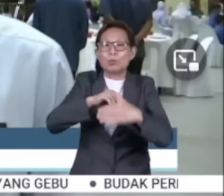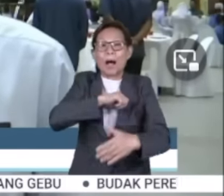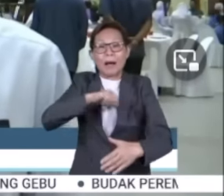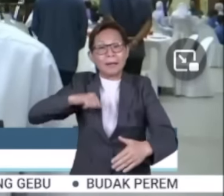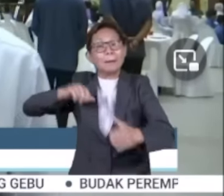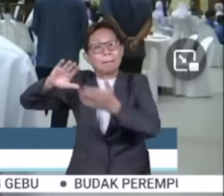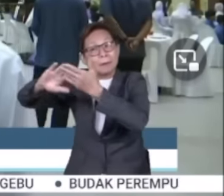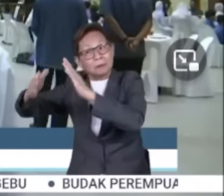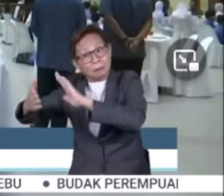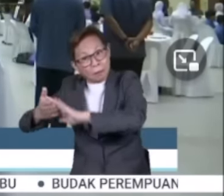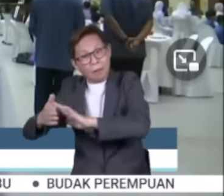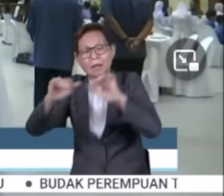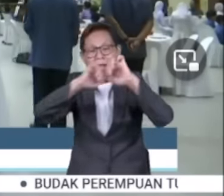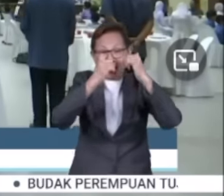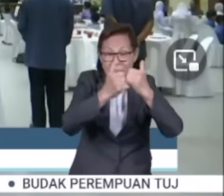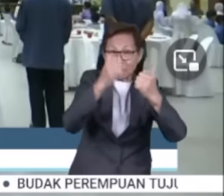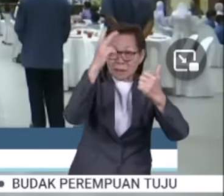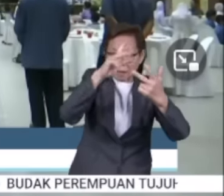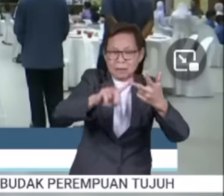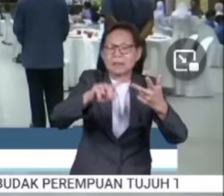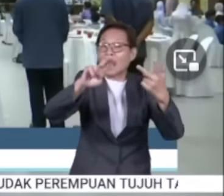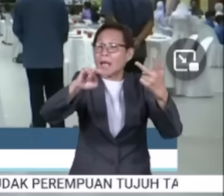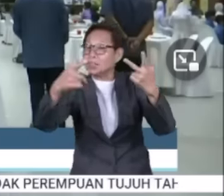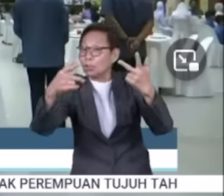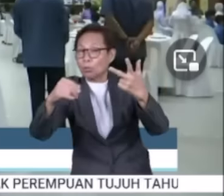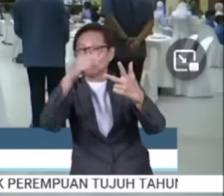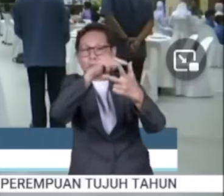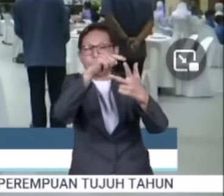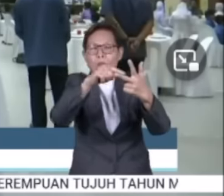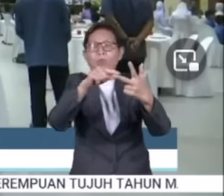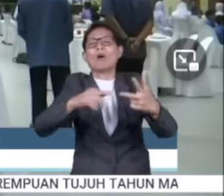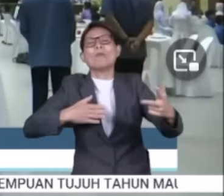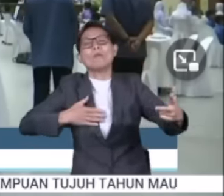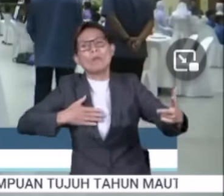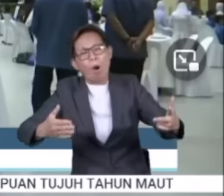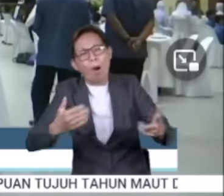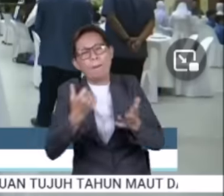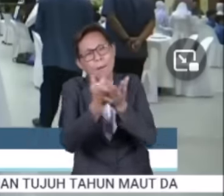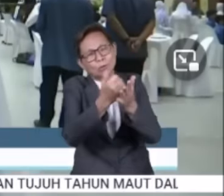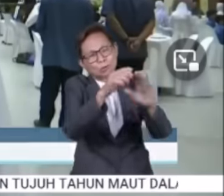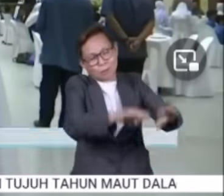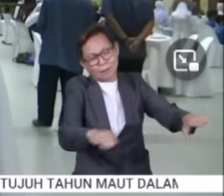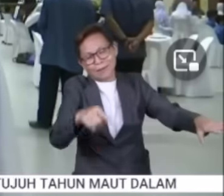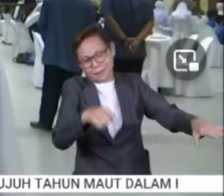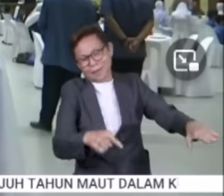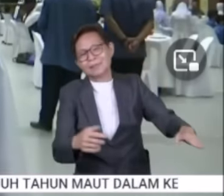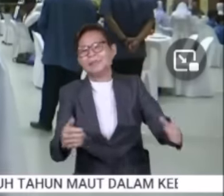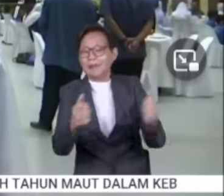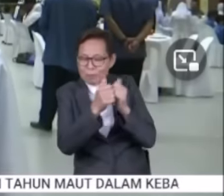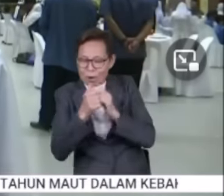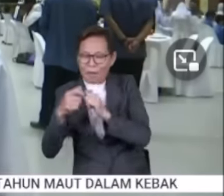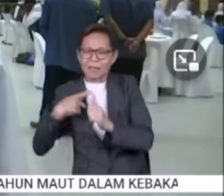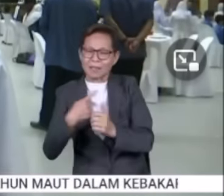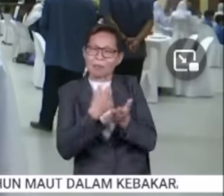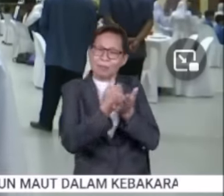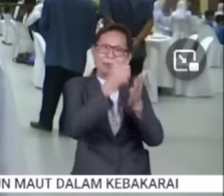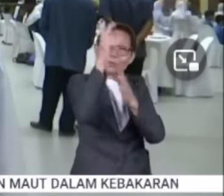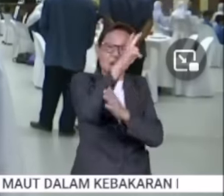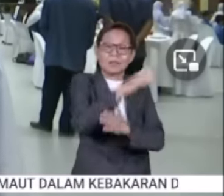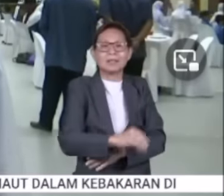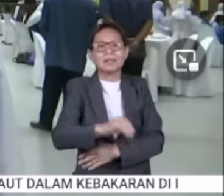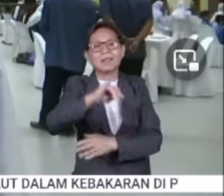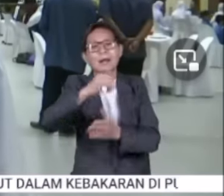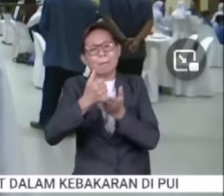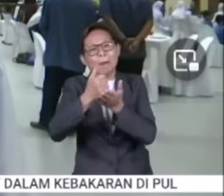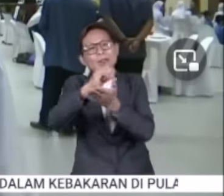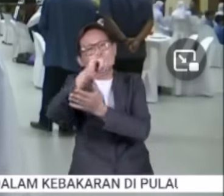masyarakat, agensi kerajaan dan juga NGO yang sudi untuk membantu anak-anak ini. Sama-sama kita bantu kerajaan dan bantu JKM